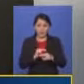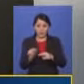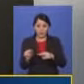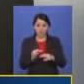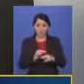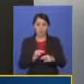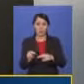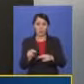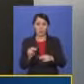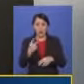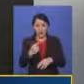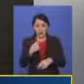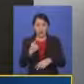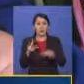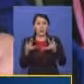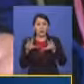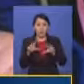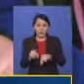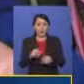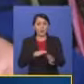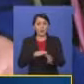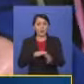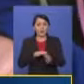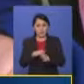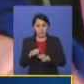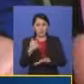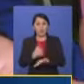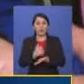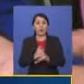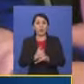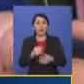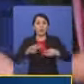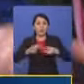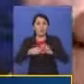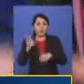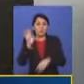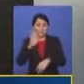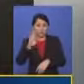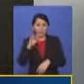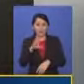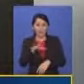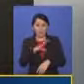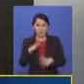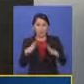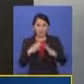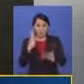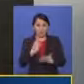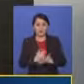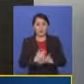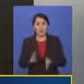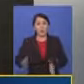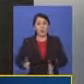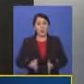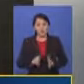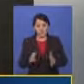Айтқандарын берген уәделерін. Ең бастысы суымызды кіргізіп берді үйге. Жолымызды сап берді.